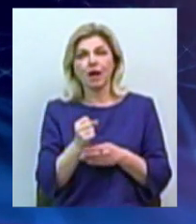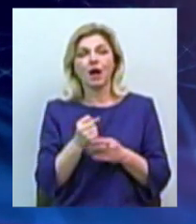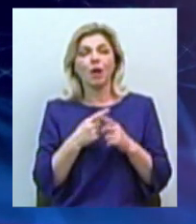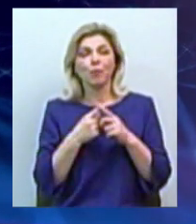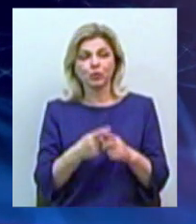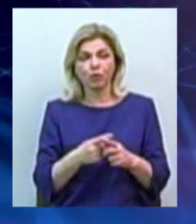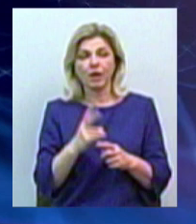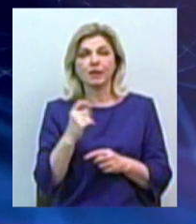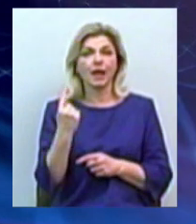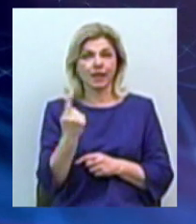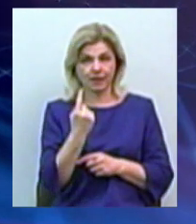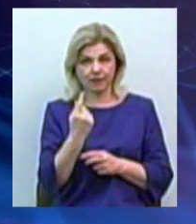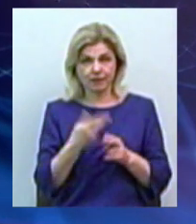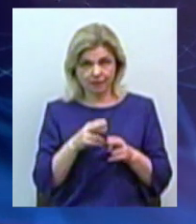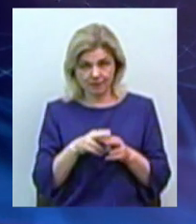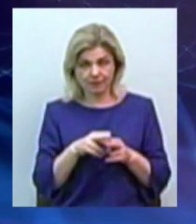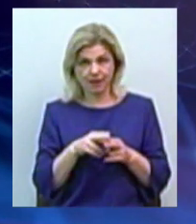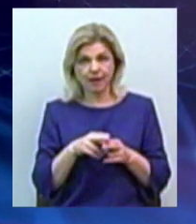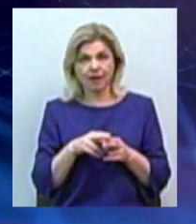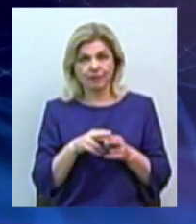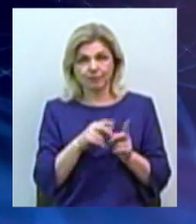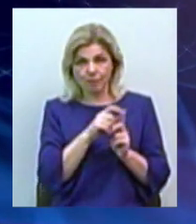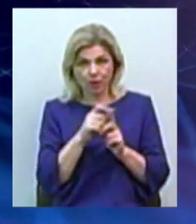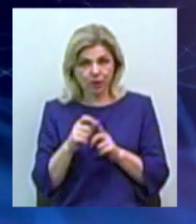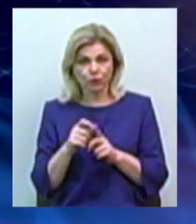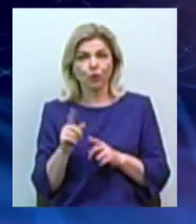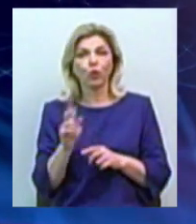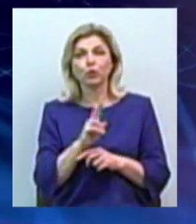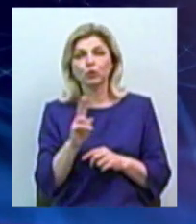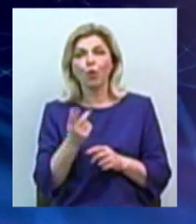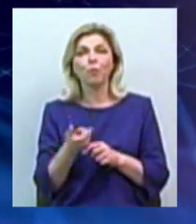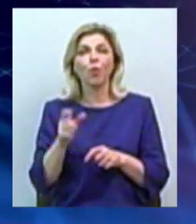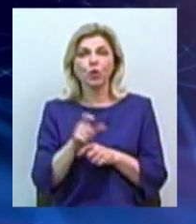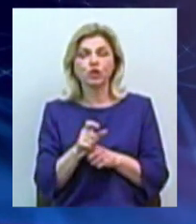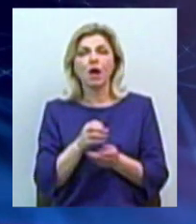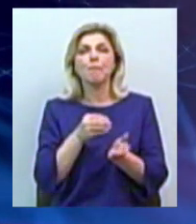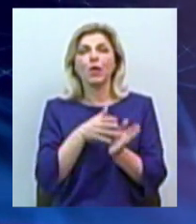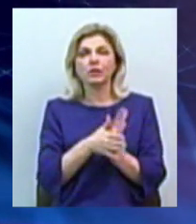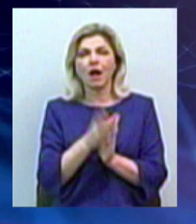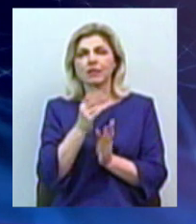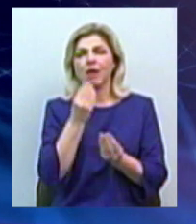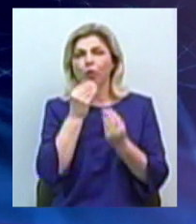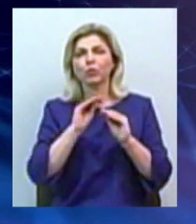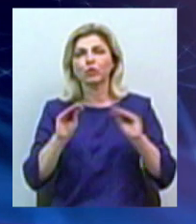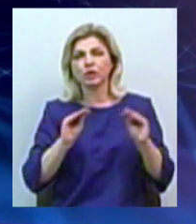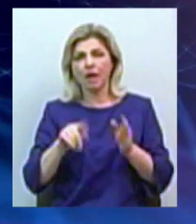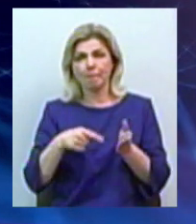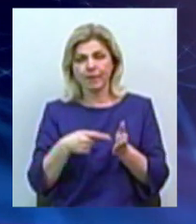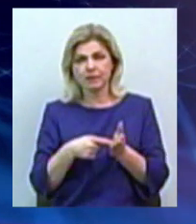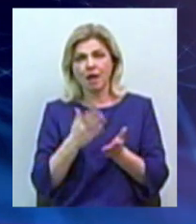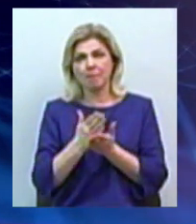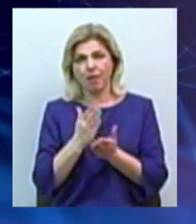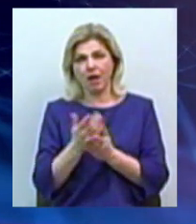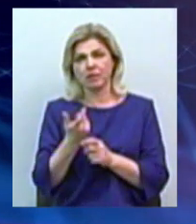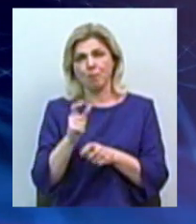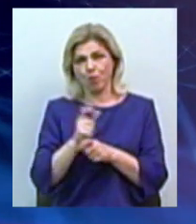ну, на єдину пішло, це поставило рядок, що хто більше на інфраструктуру міста витратить, той матиме преференцію. Це